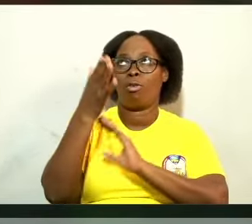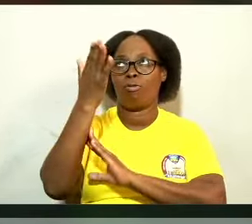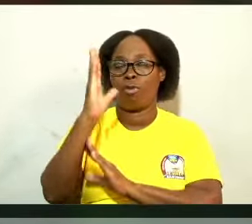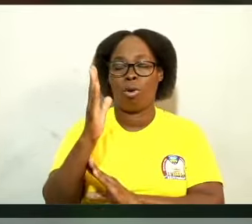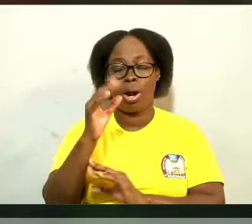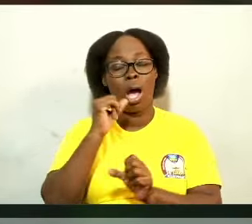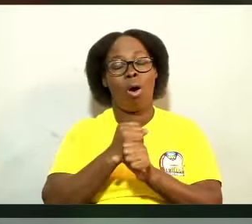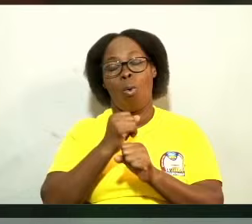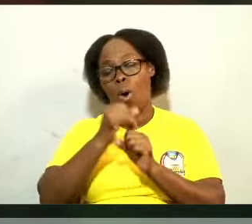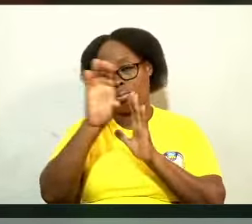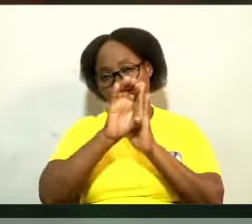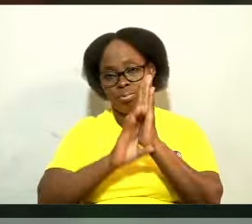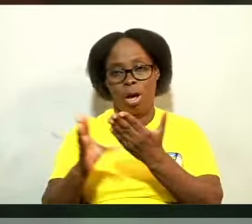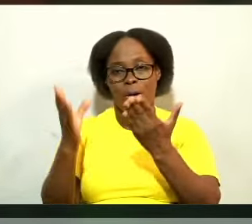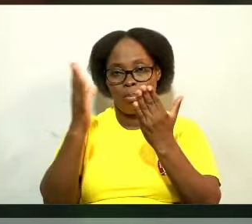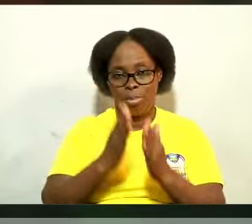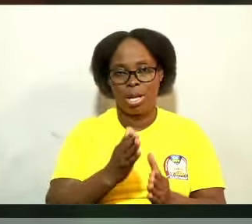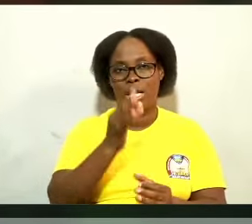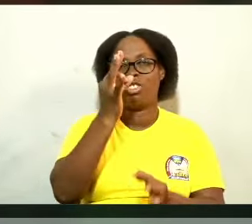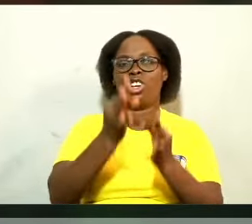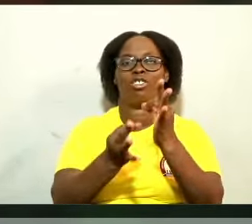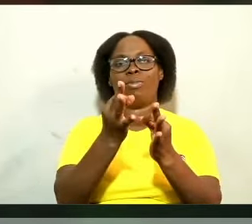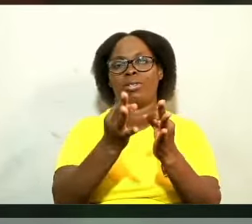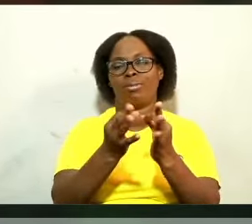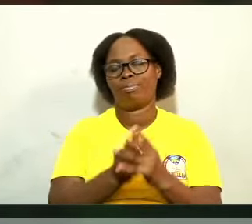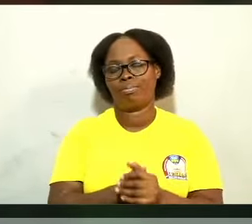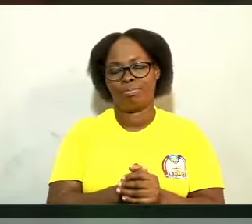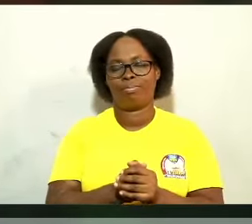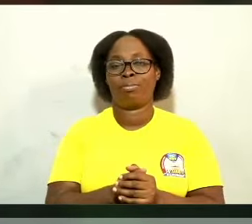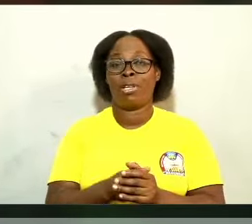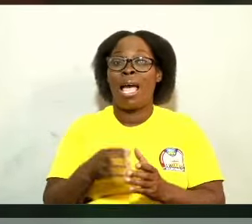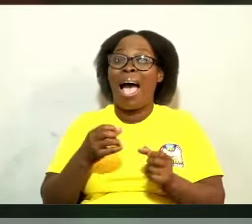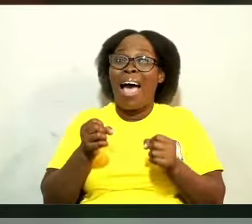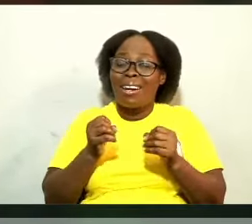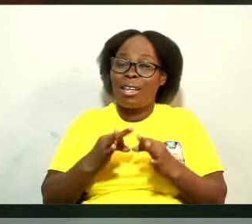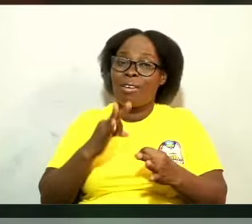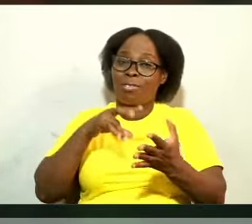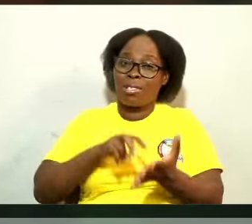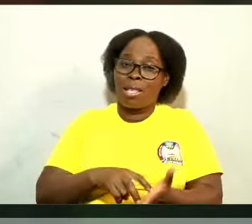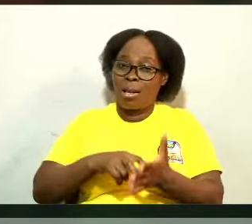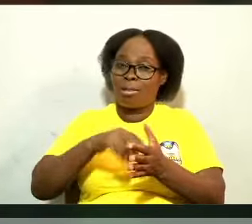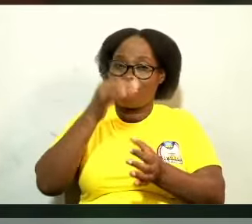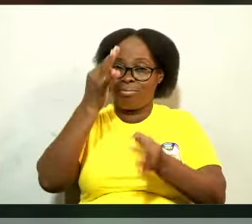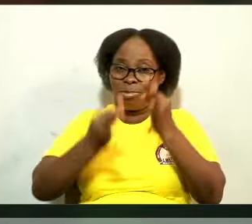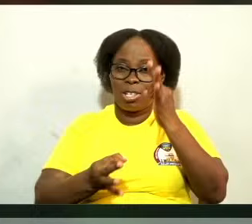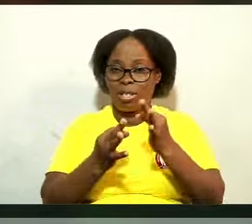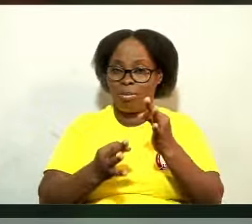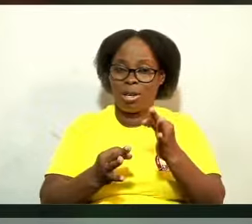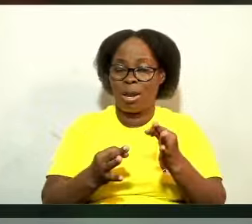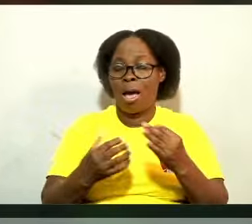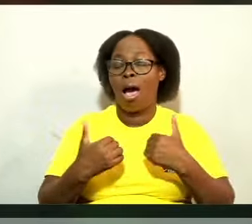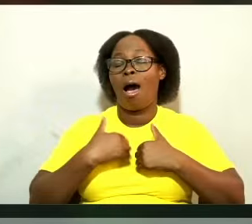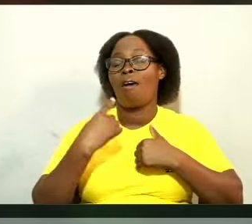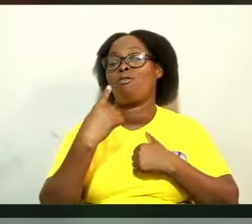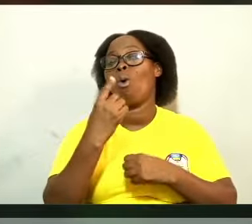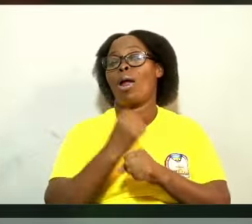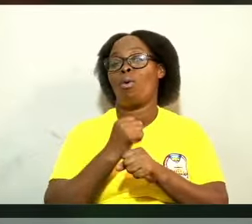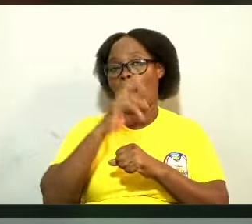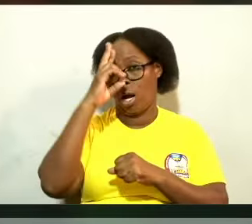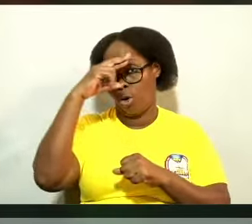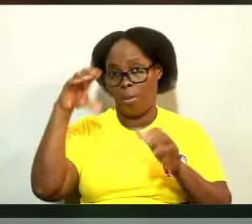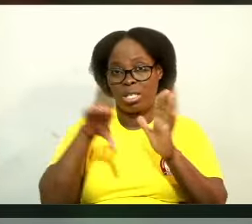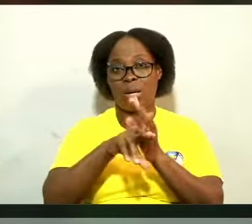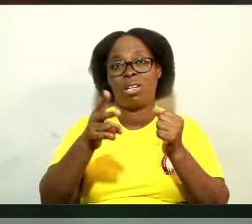hukumu, ni kusimama kwenye hukumu. Na kama inasimama kwenye hukumu, ina kazi moja.